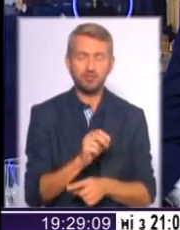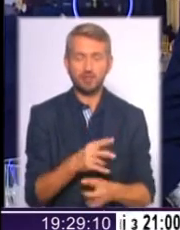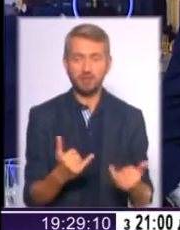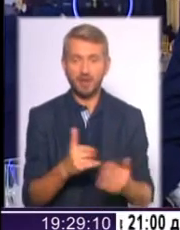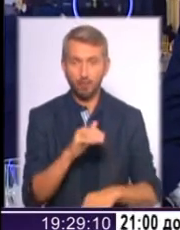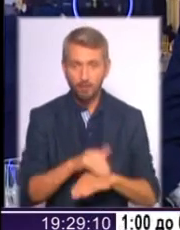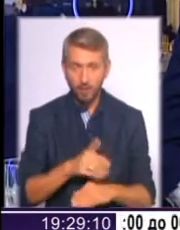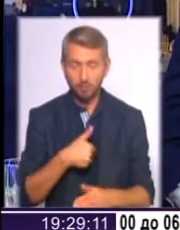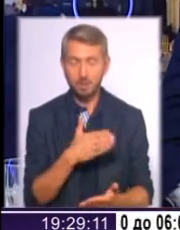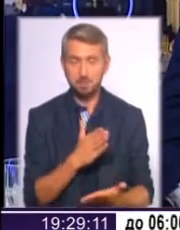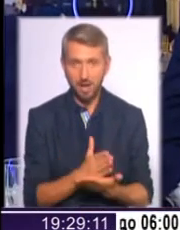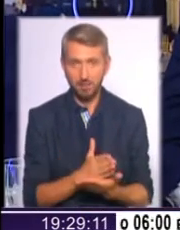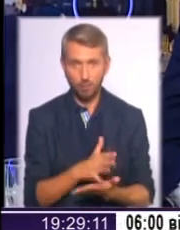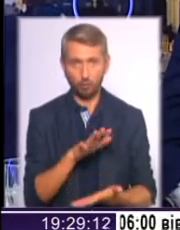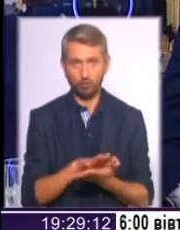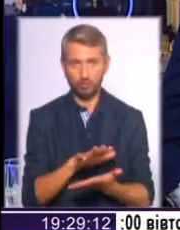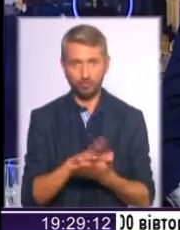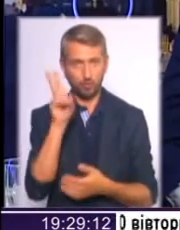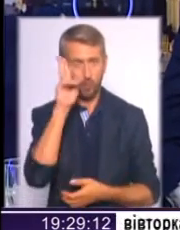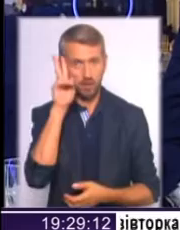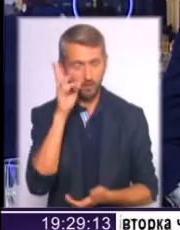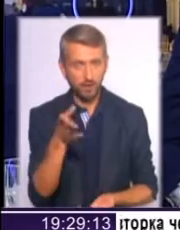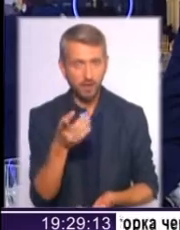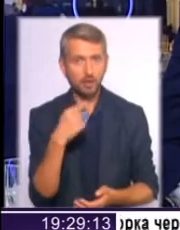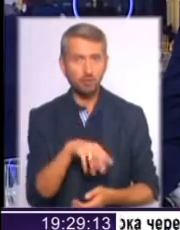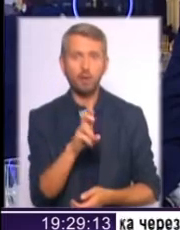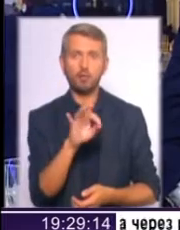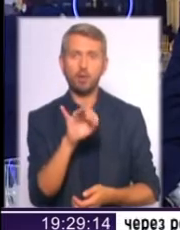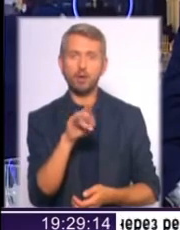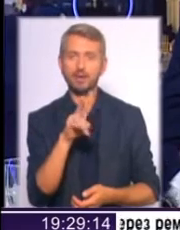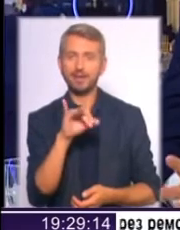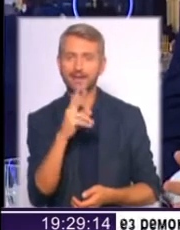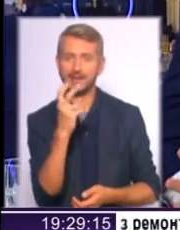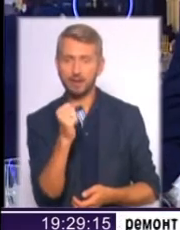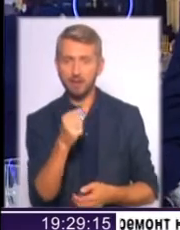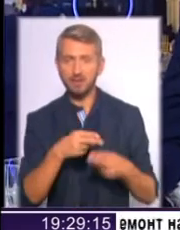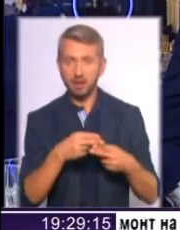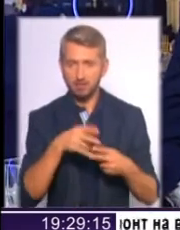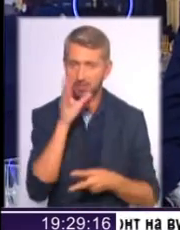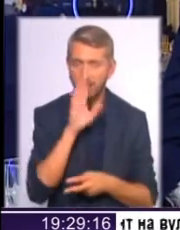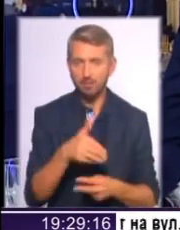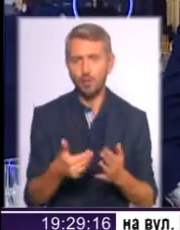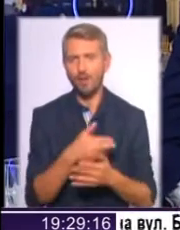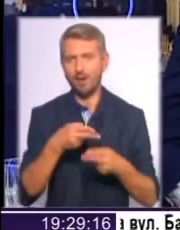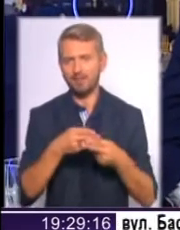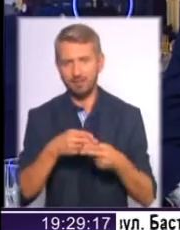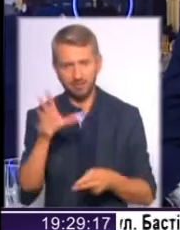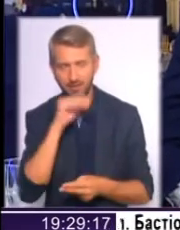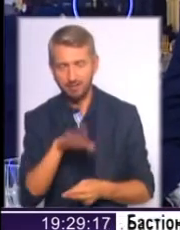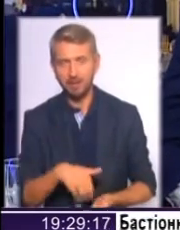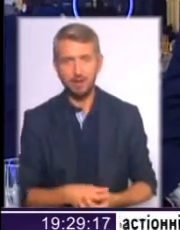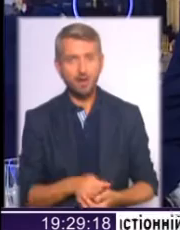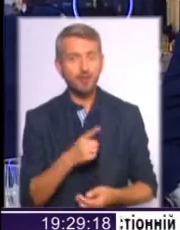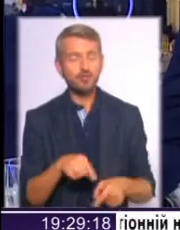факту ми маємо стоків. Тому і Бортницька станція справляється, і нова станція буде справлятися. Чому так